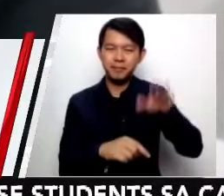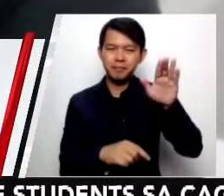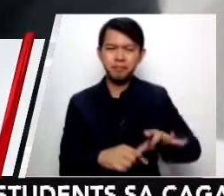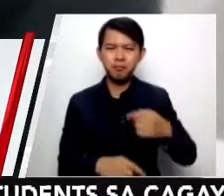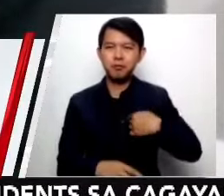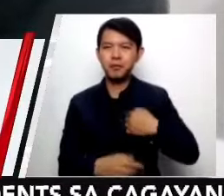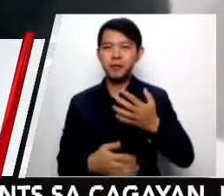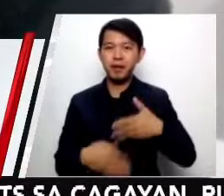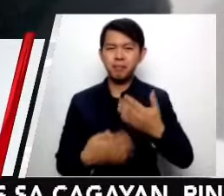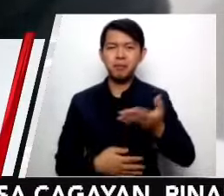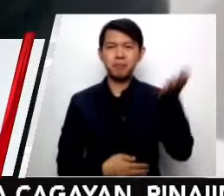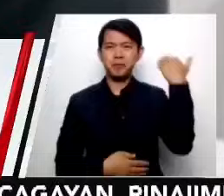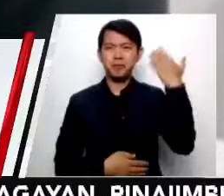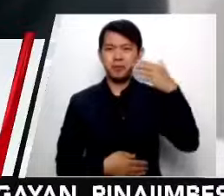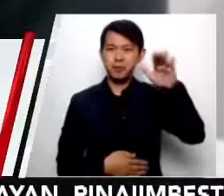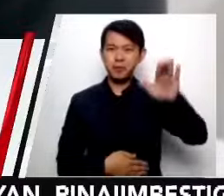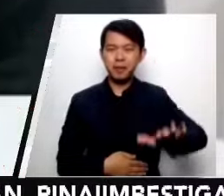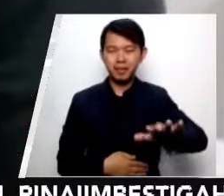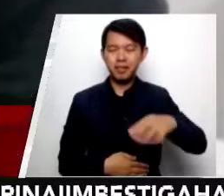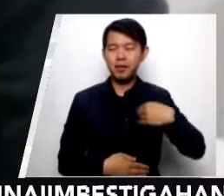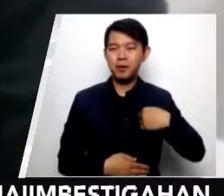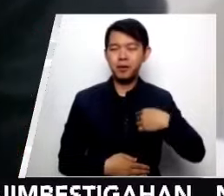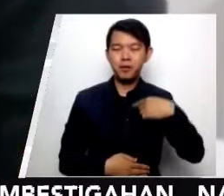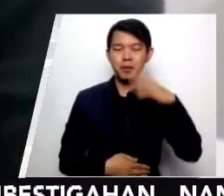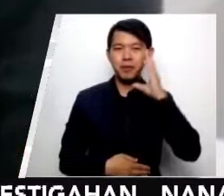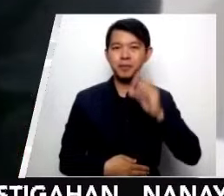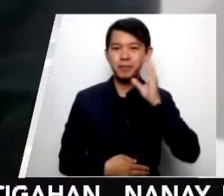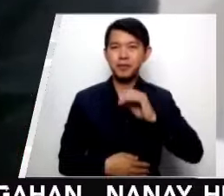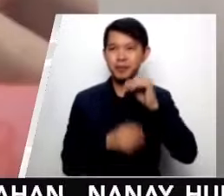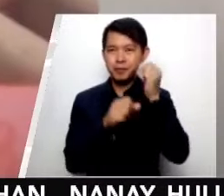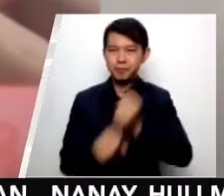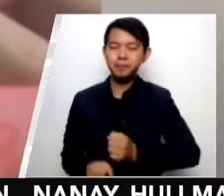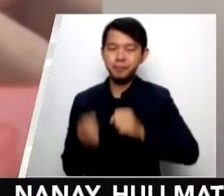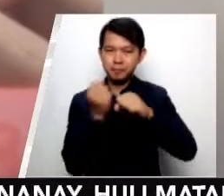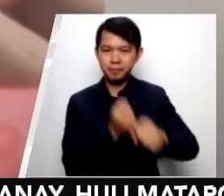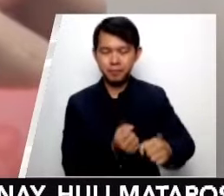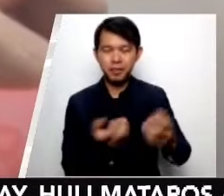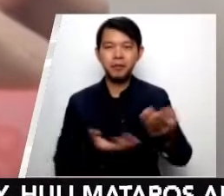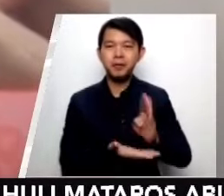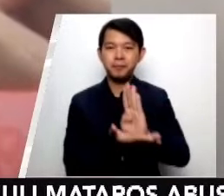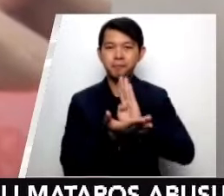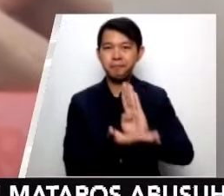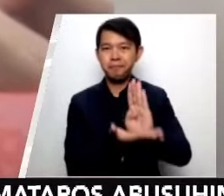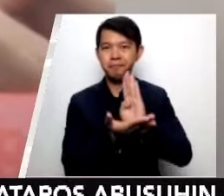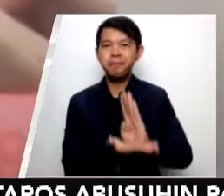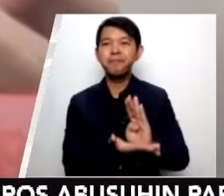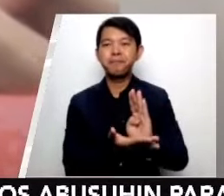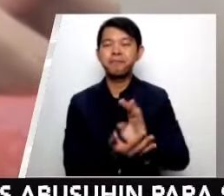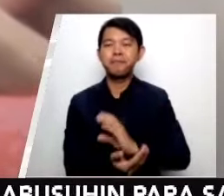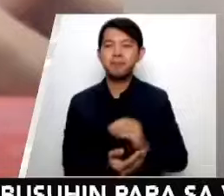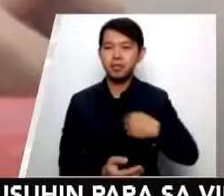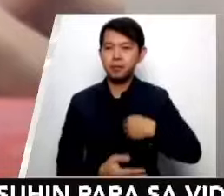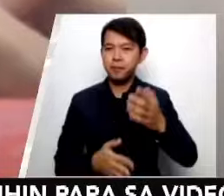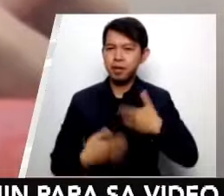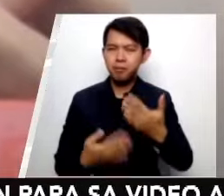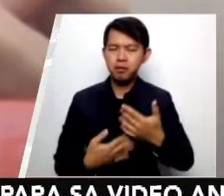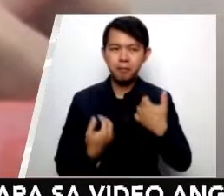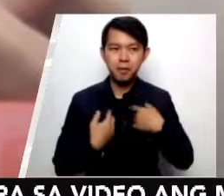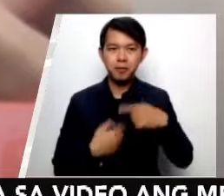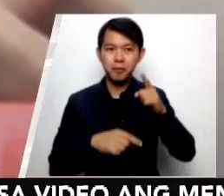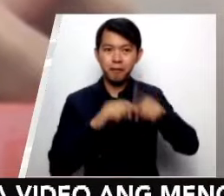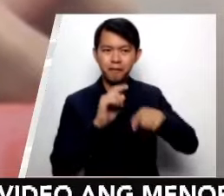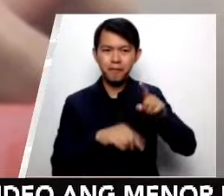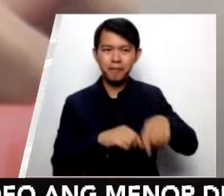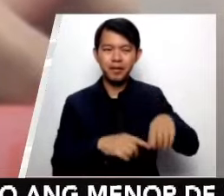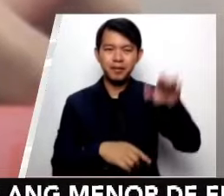ako, naranasan ko yung pagkakayak dito sa isla ng Boracay. Natutuwa ako dahil may ganun palang bata talaga. No, wala